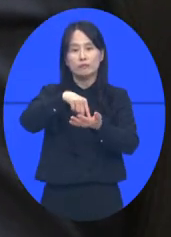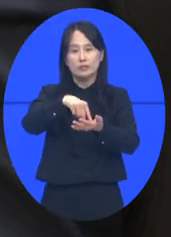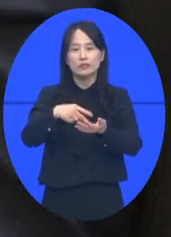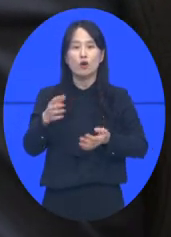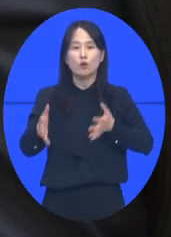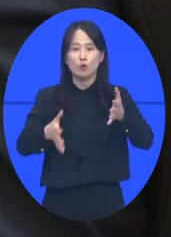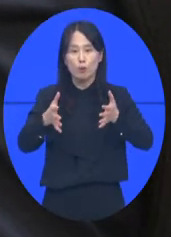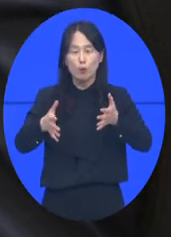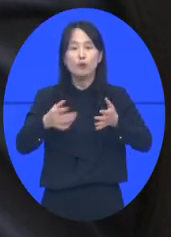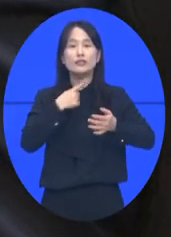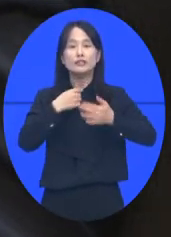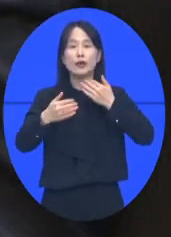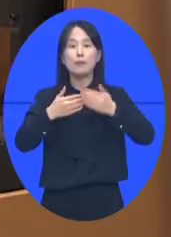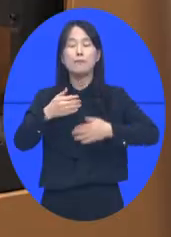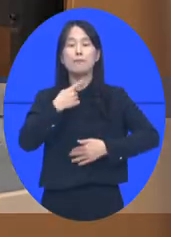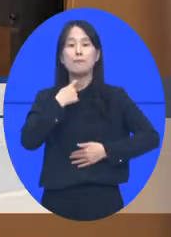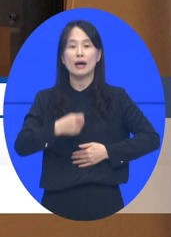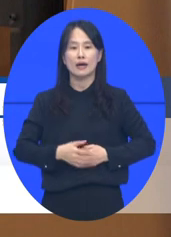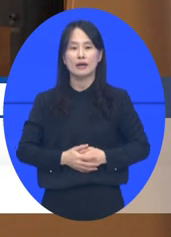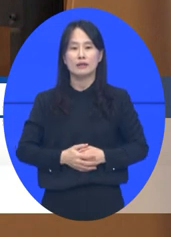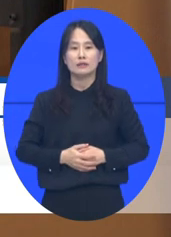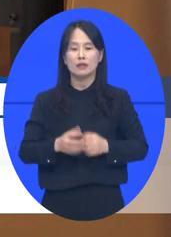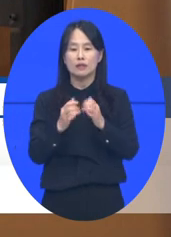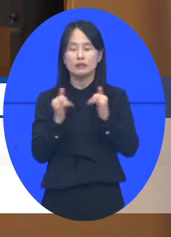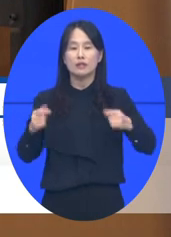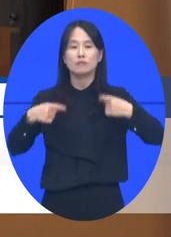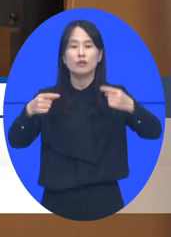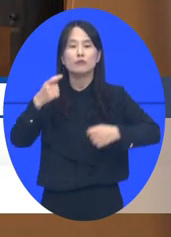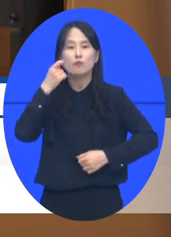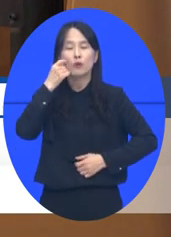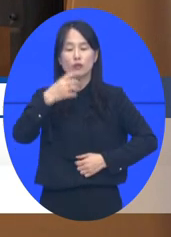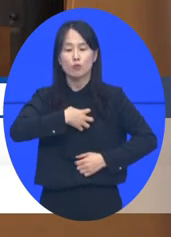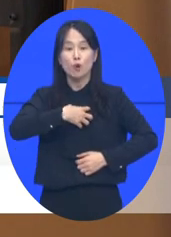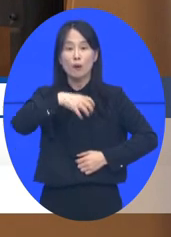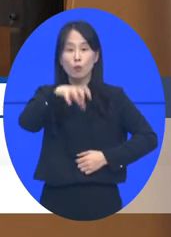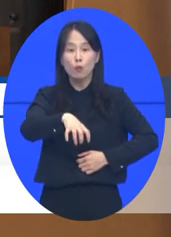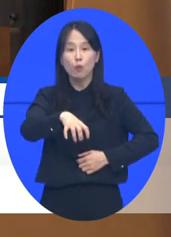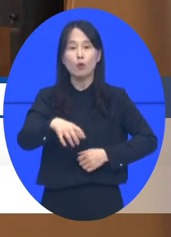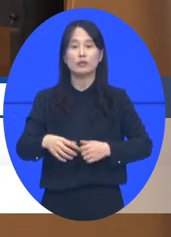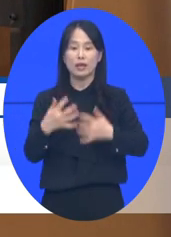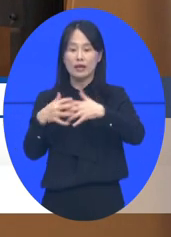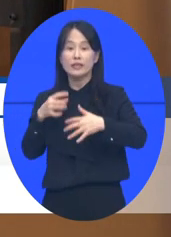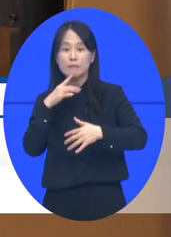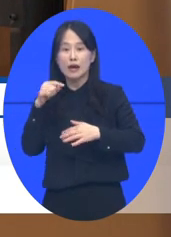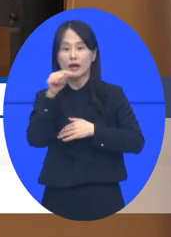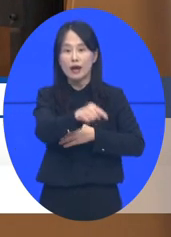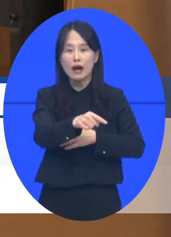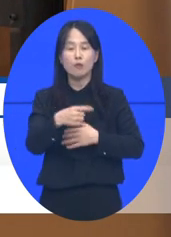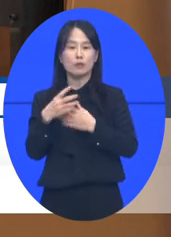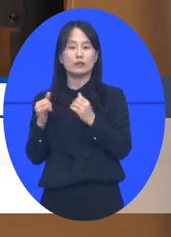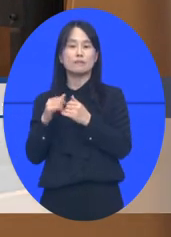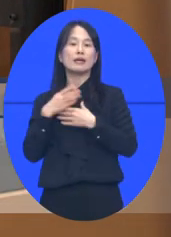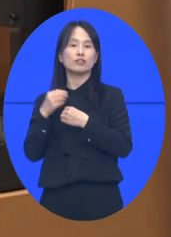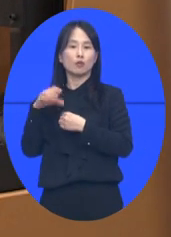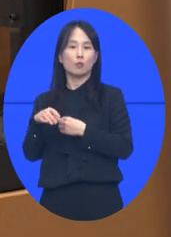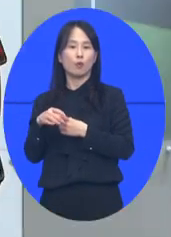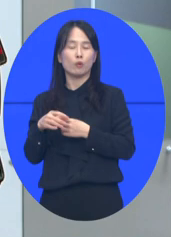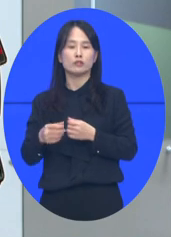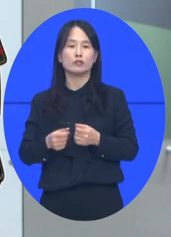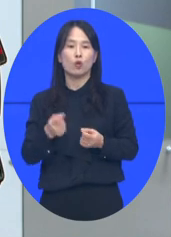로봇 시연도 이뤄졌습니다. 이제 사람이 들어갈 수 없는 위험한 공간에 이제 굴삭기만 들어가고 사람은 안전한 곳에서 작업을